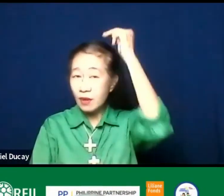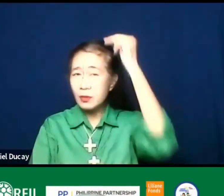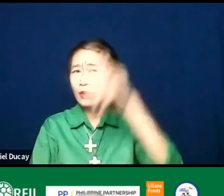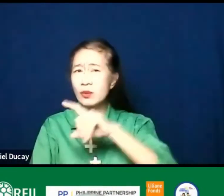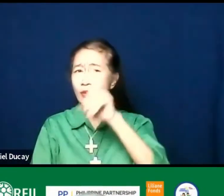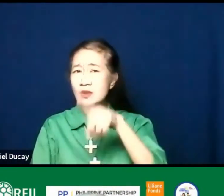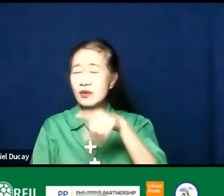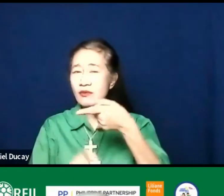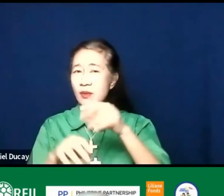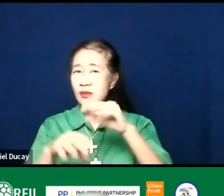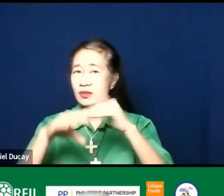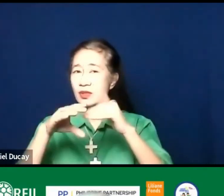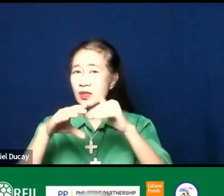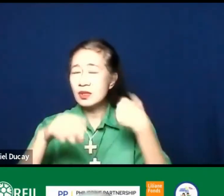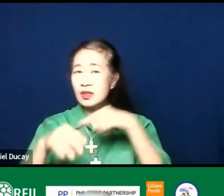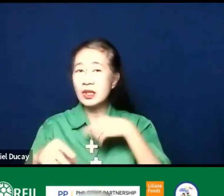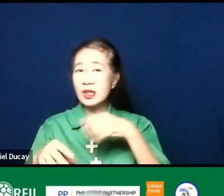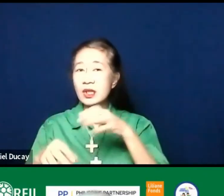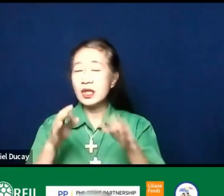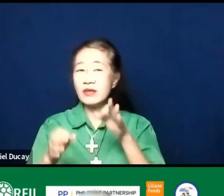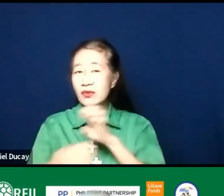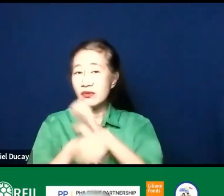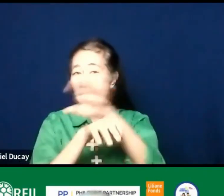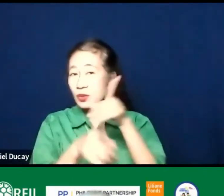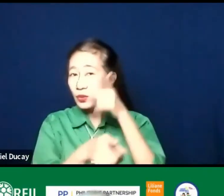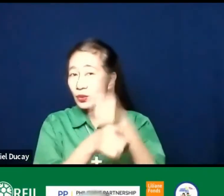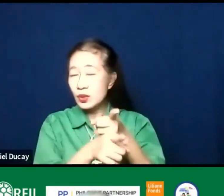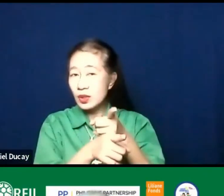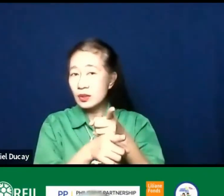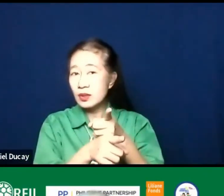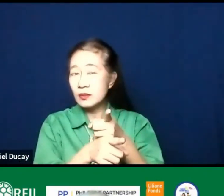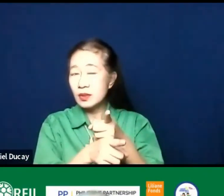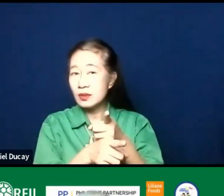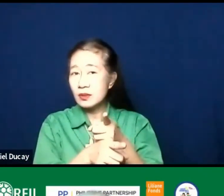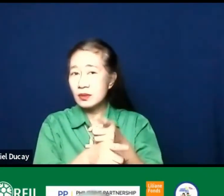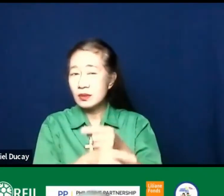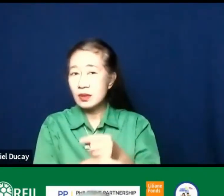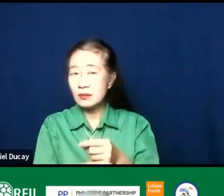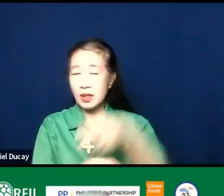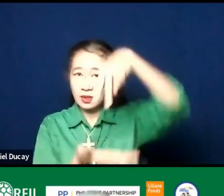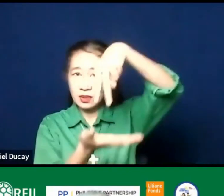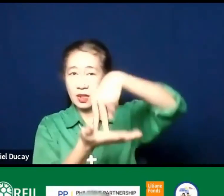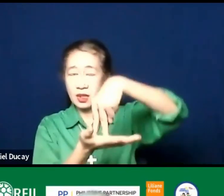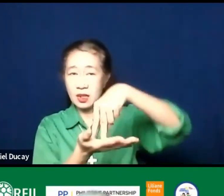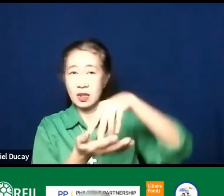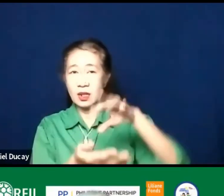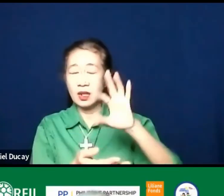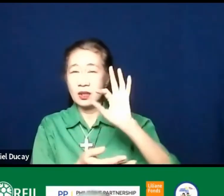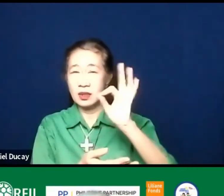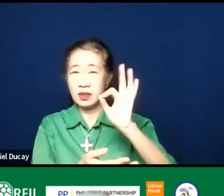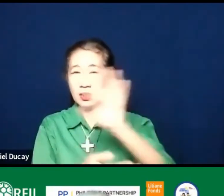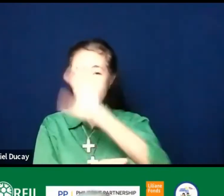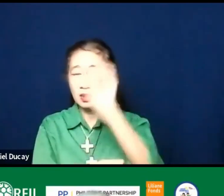sa chat box natin kung effective po ba talaga yung pag-stand ng 90 degree against a wall